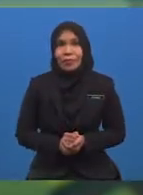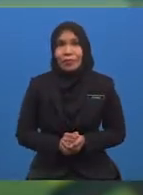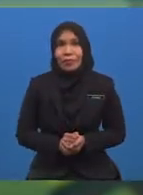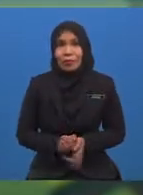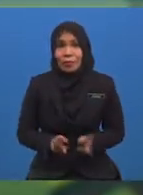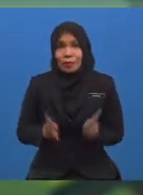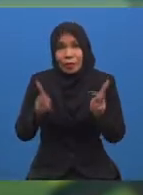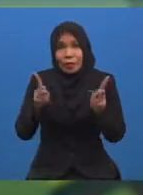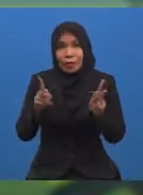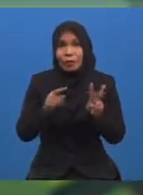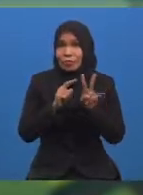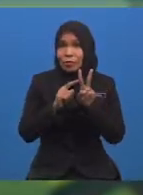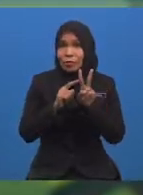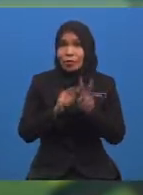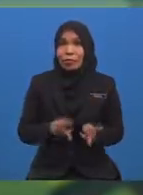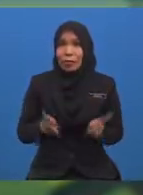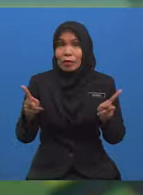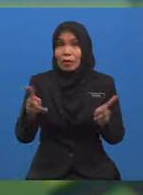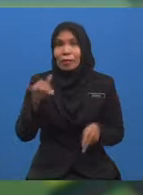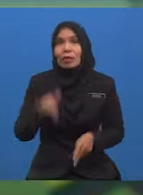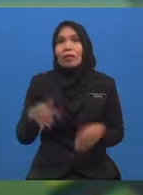pasu yang telah diletakkan tanah